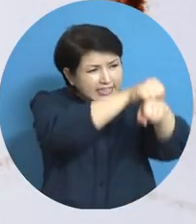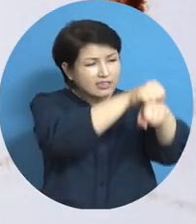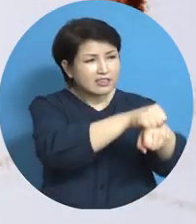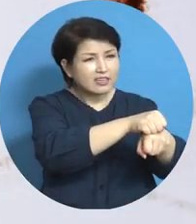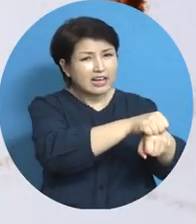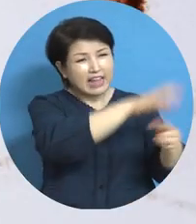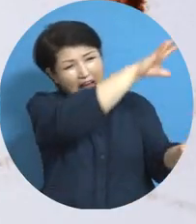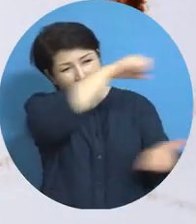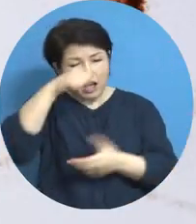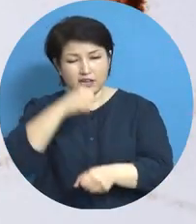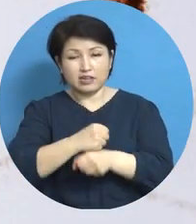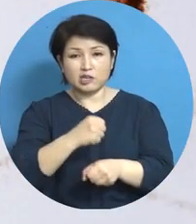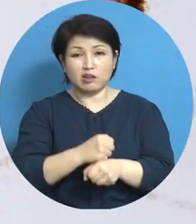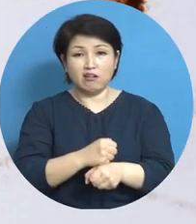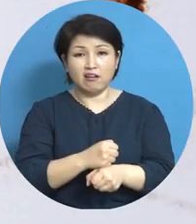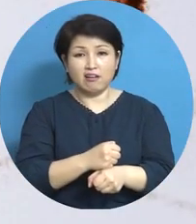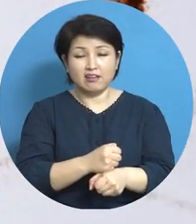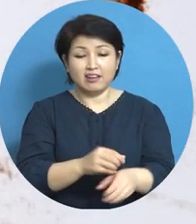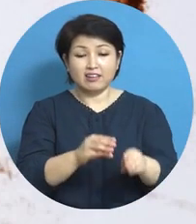깔은 거예요.